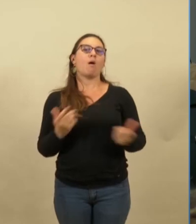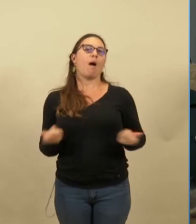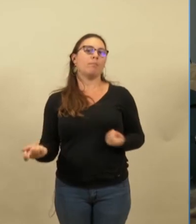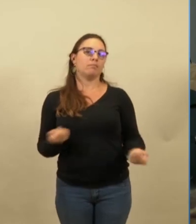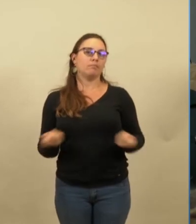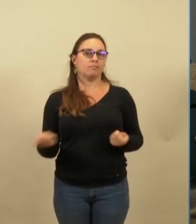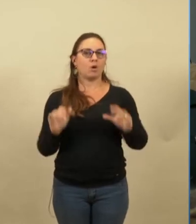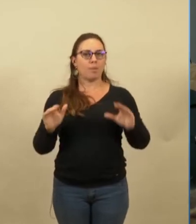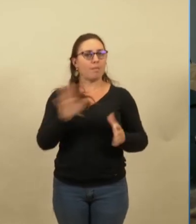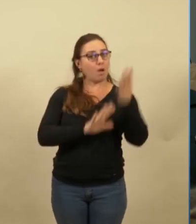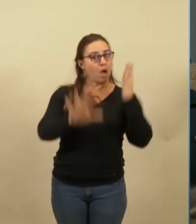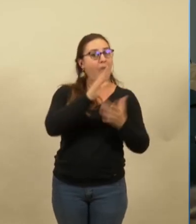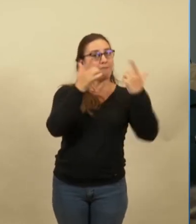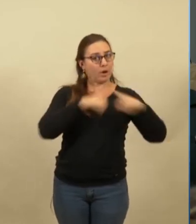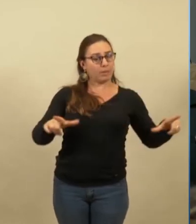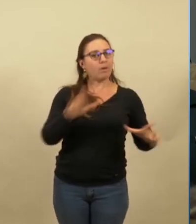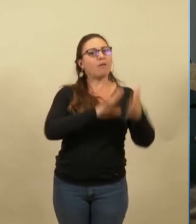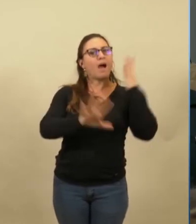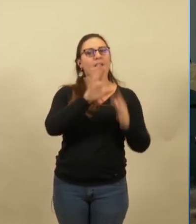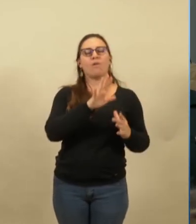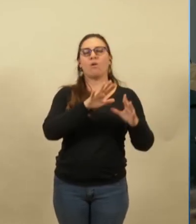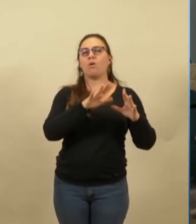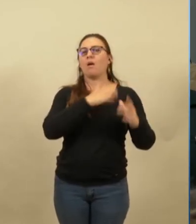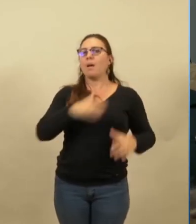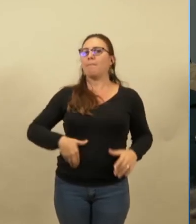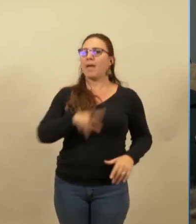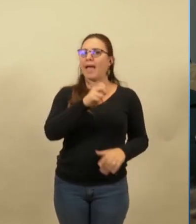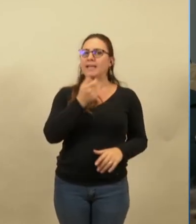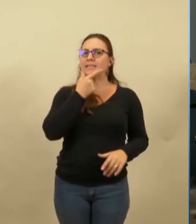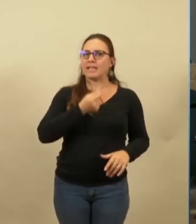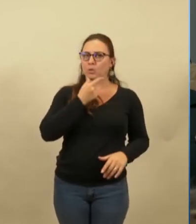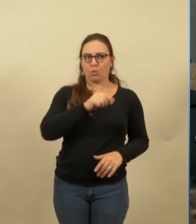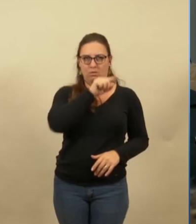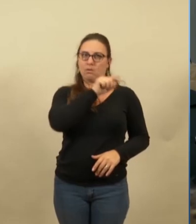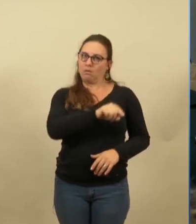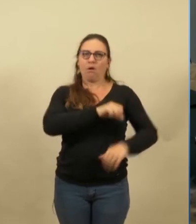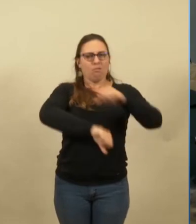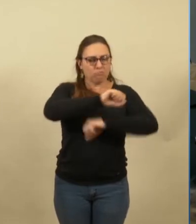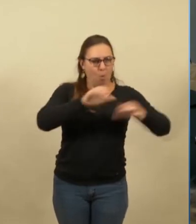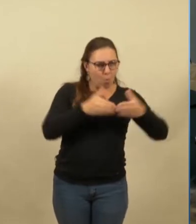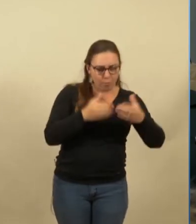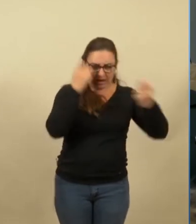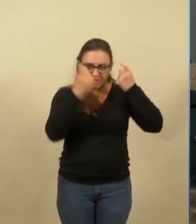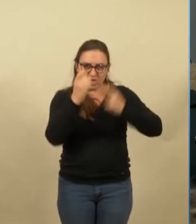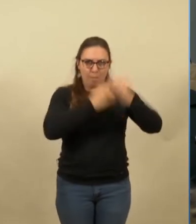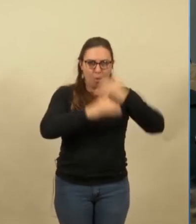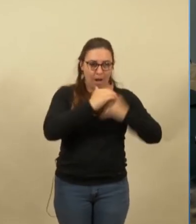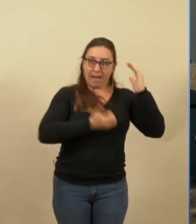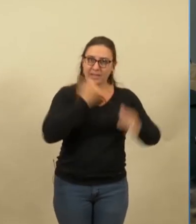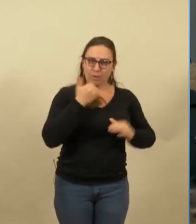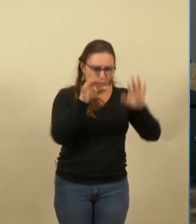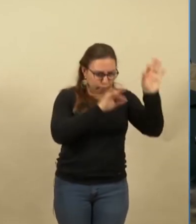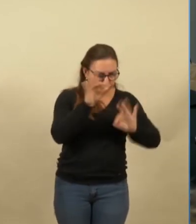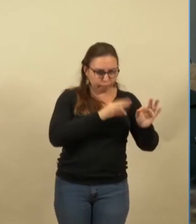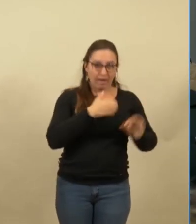était avant libre sous la municipalité d'Estos je le rappelle il y avait un collectif qui assurait la programmation et qui était indépendant de